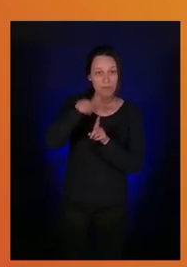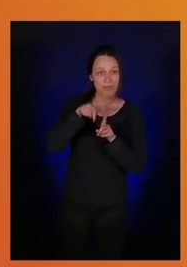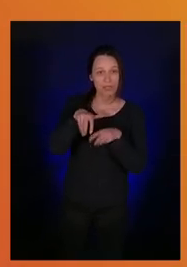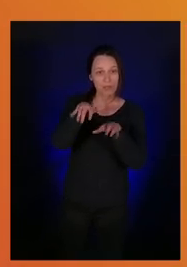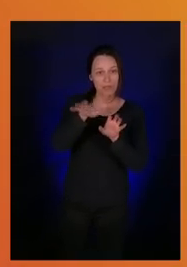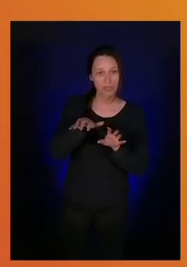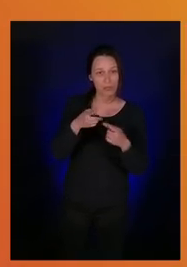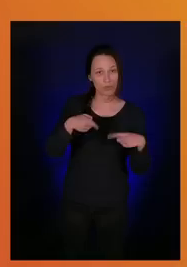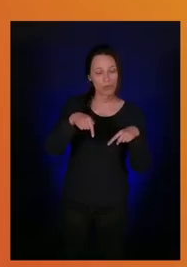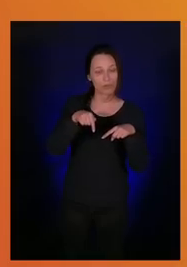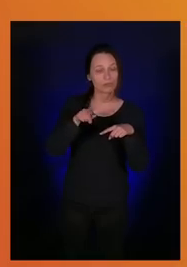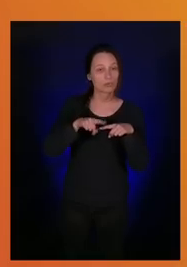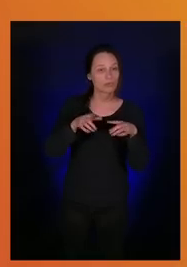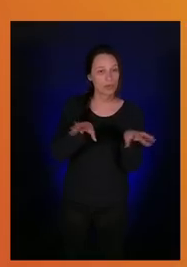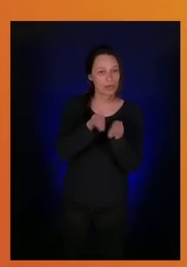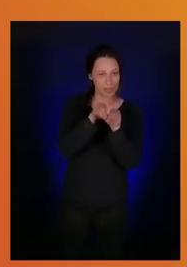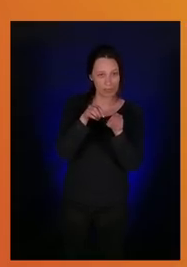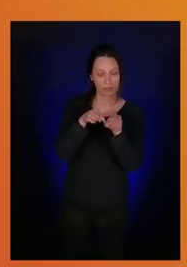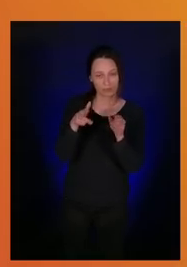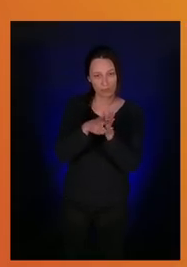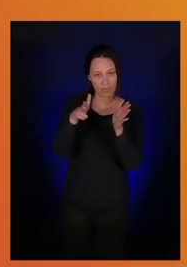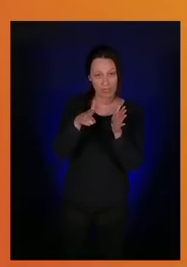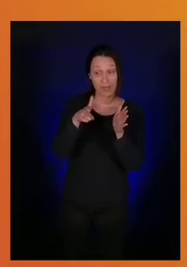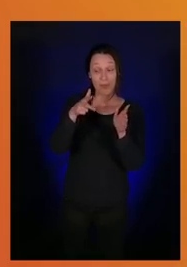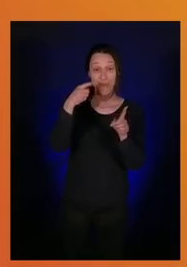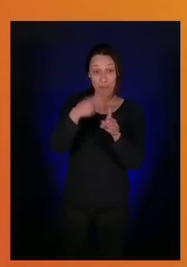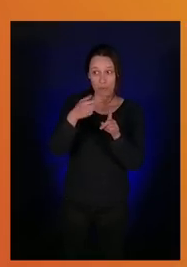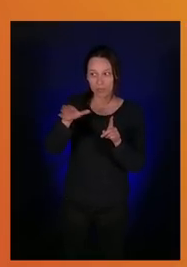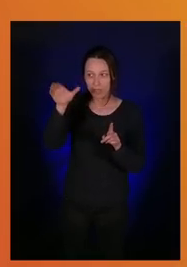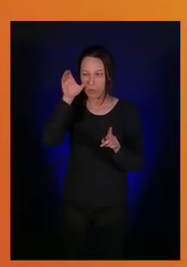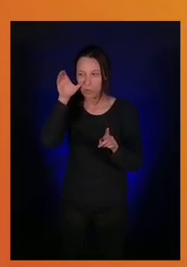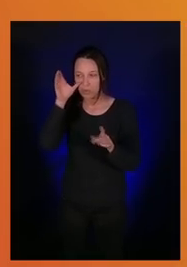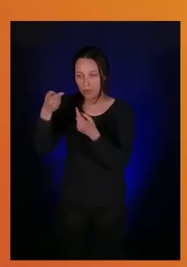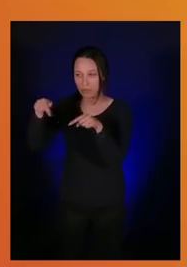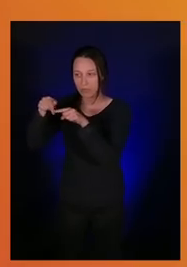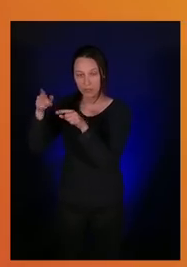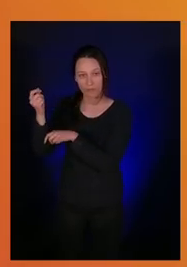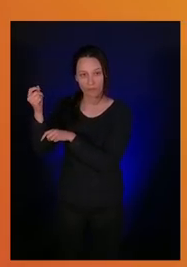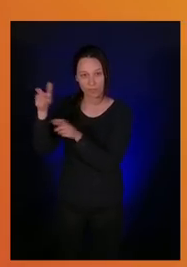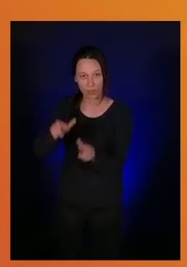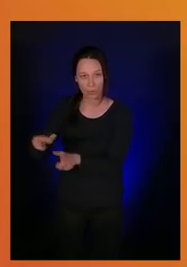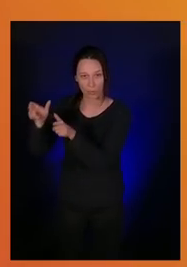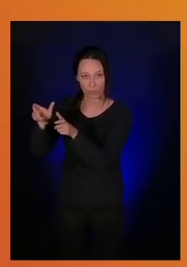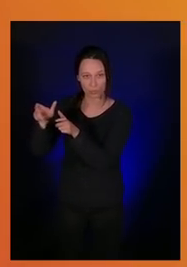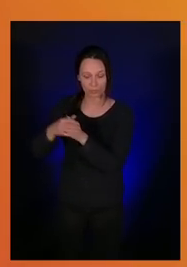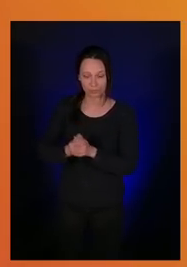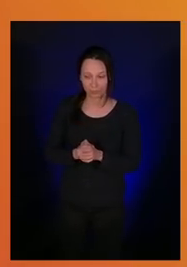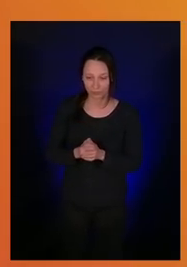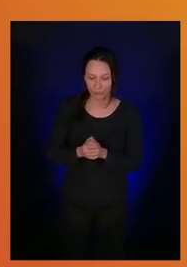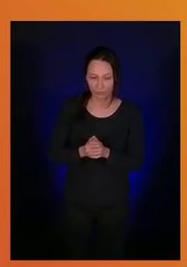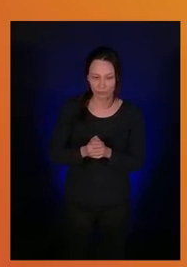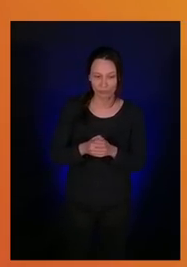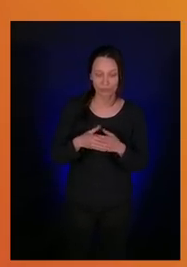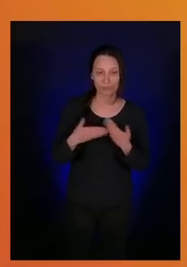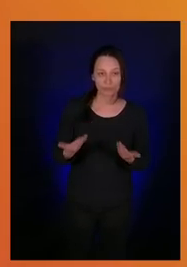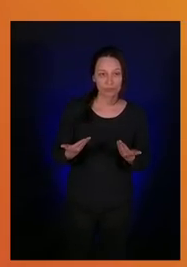en prenant en compte les préconisations de la Commission financière de contrôle. Le peuple, spécial 53e